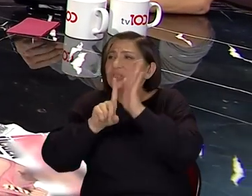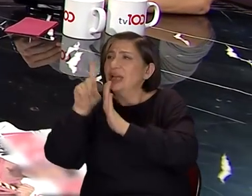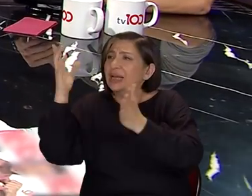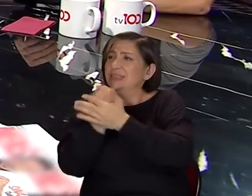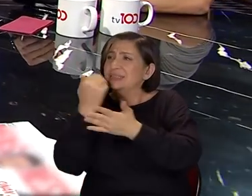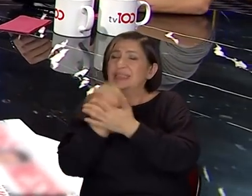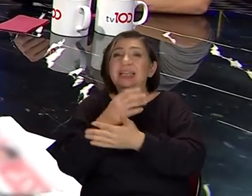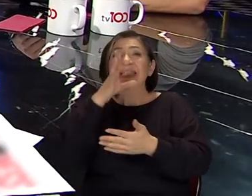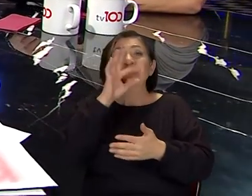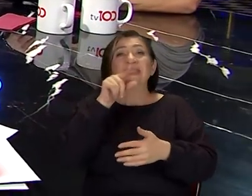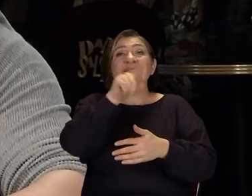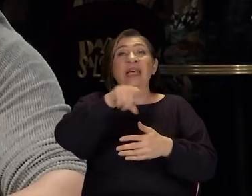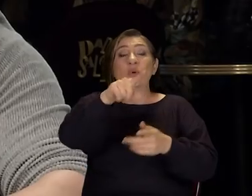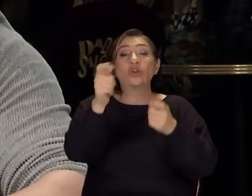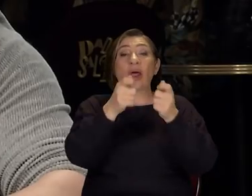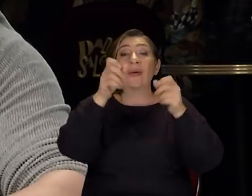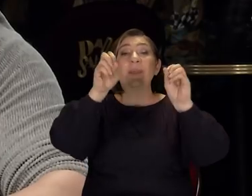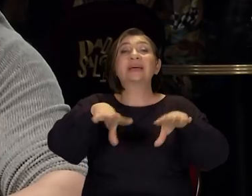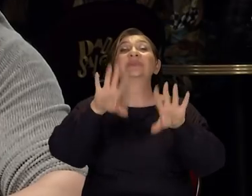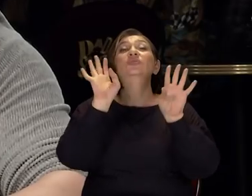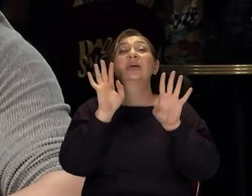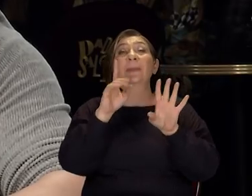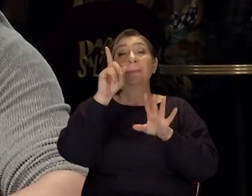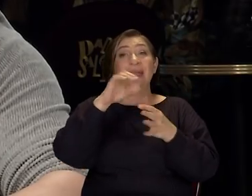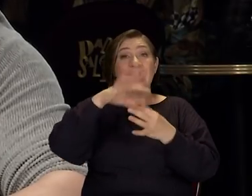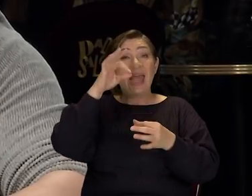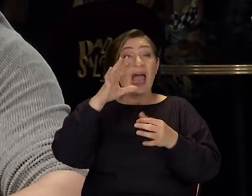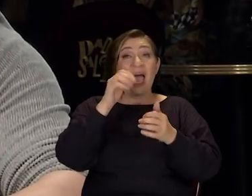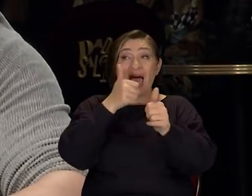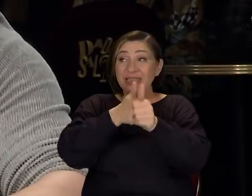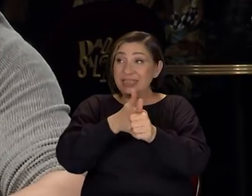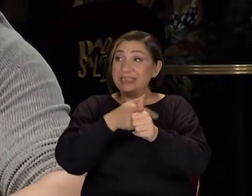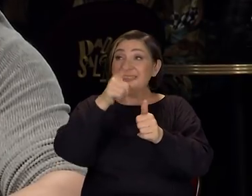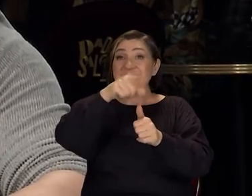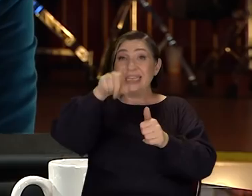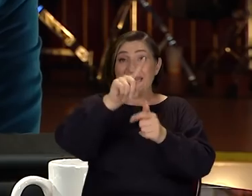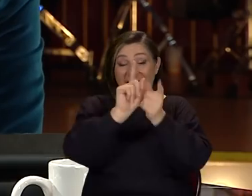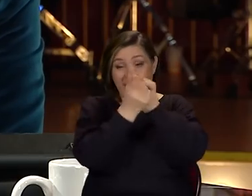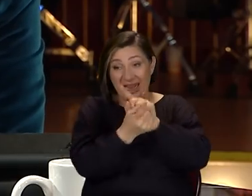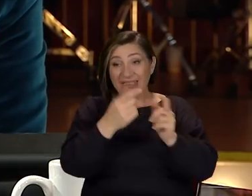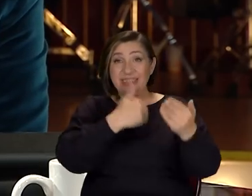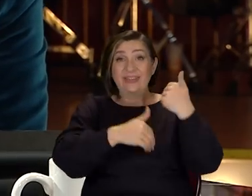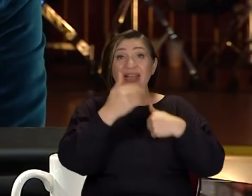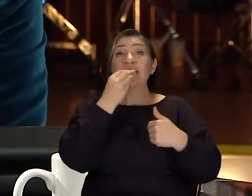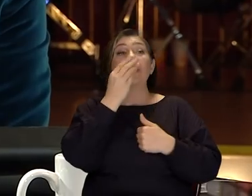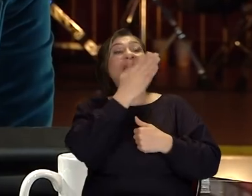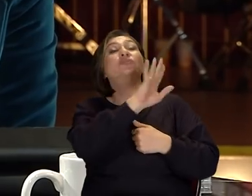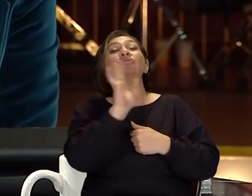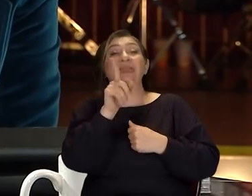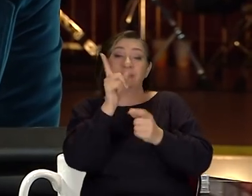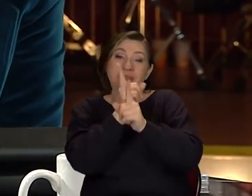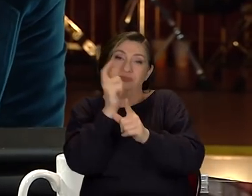kaydet, kimse sana bu görevlerini bıraktırmayacak. Doğru. Birileri, asistanlar filan senin yerine sevgilinle yemeğe